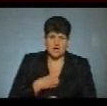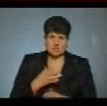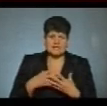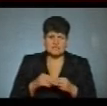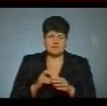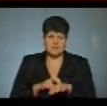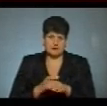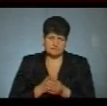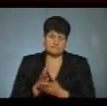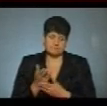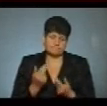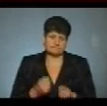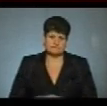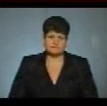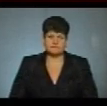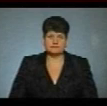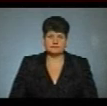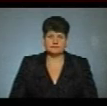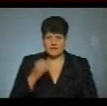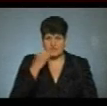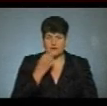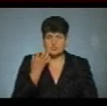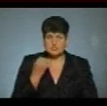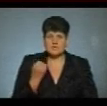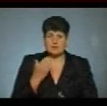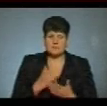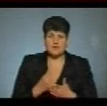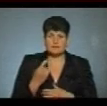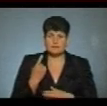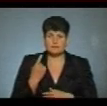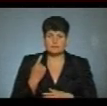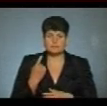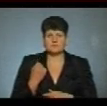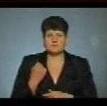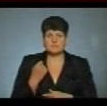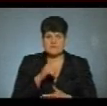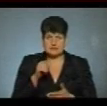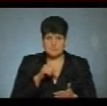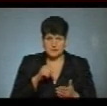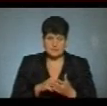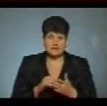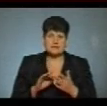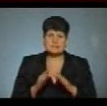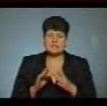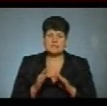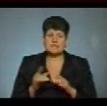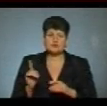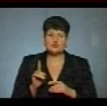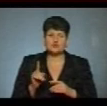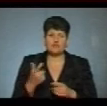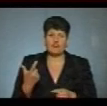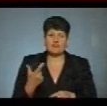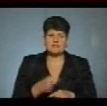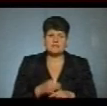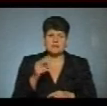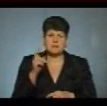Так, саме так. Дякую. Ще маємо також запитання з мережі щодо вакцини